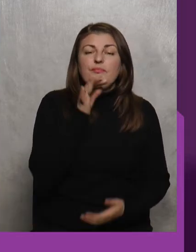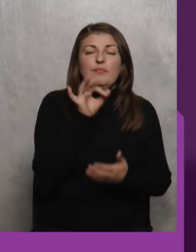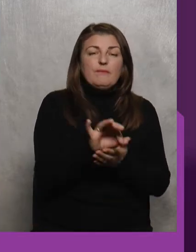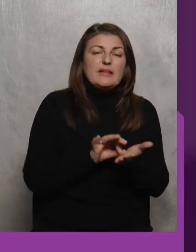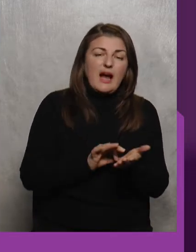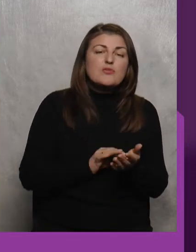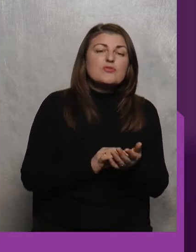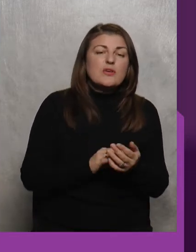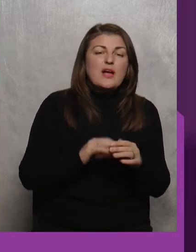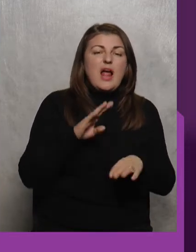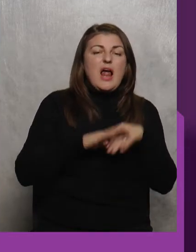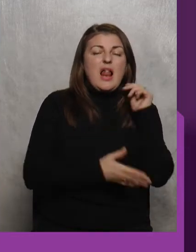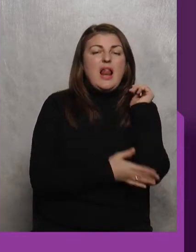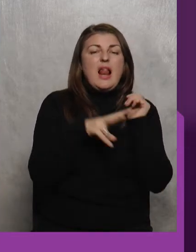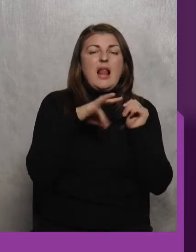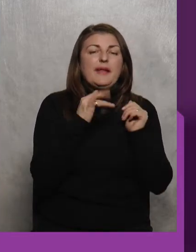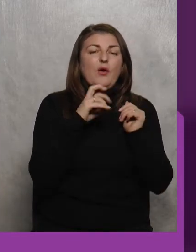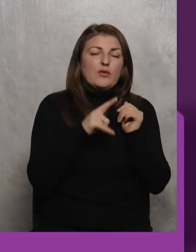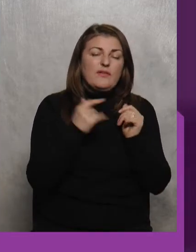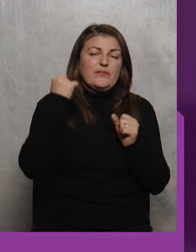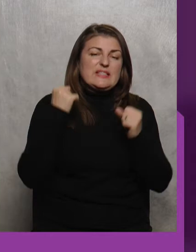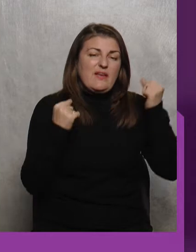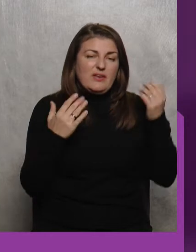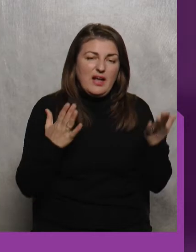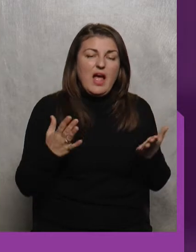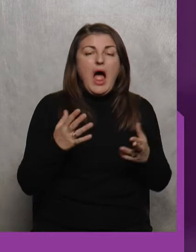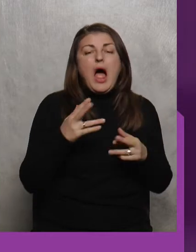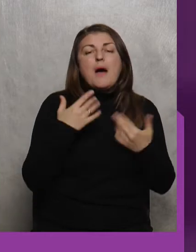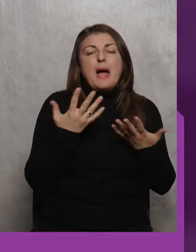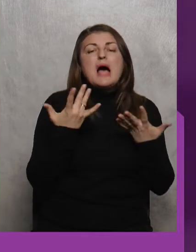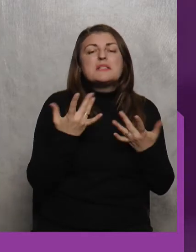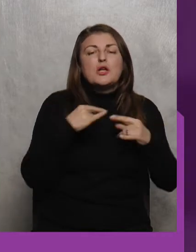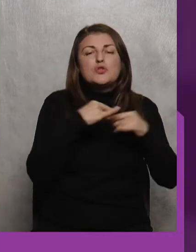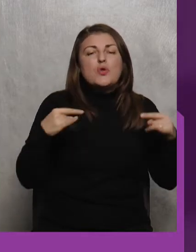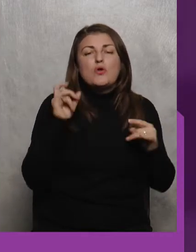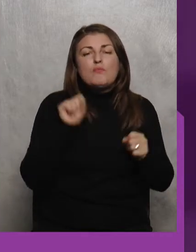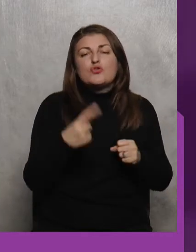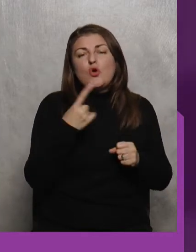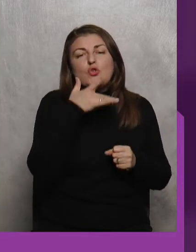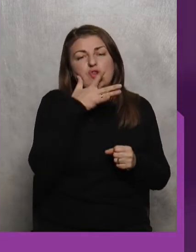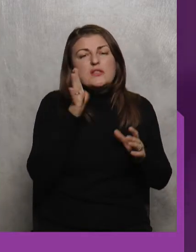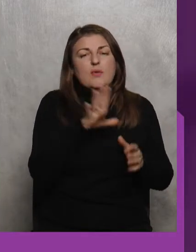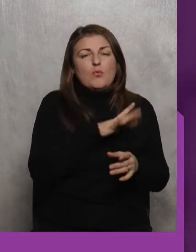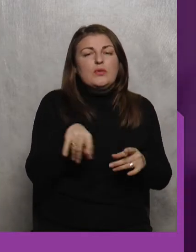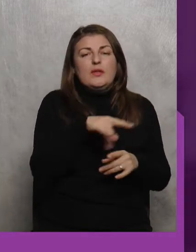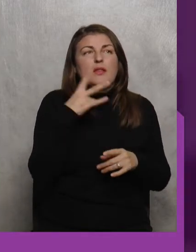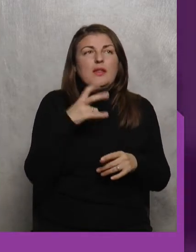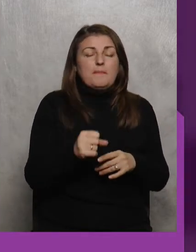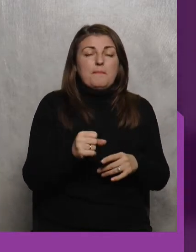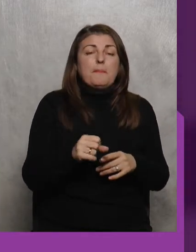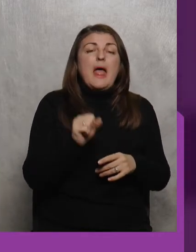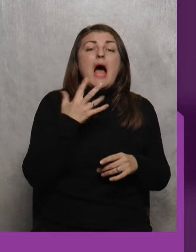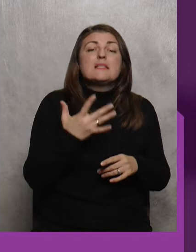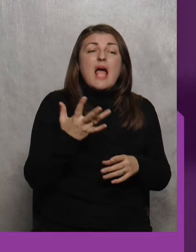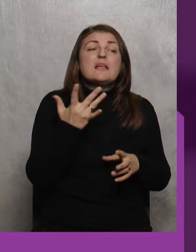відразу виставляються лікті. А скільки столів може одночасно бути на змаганнях? А